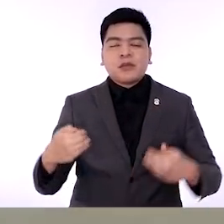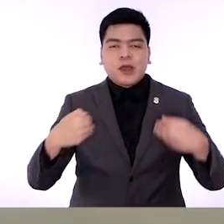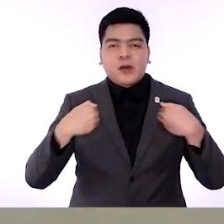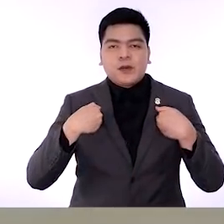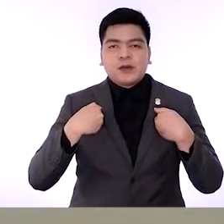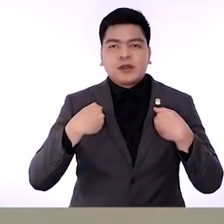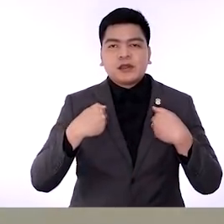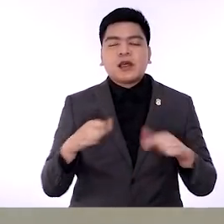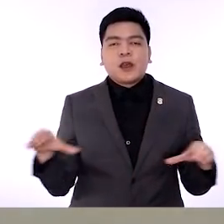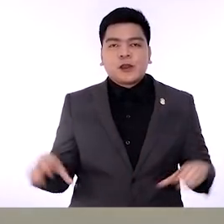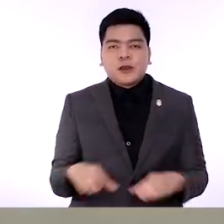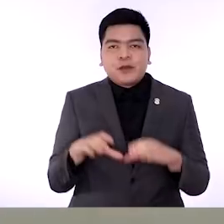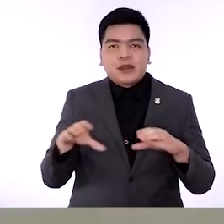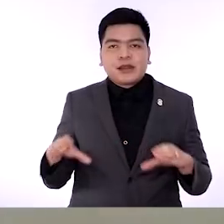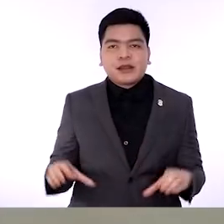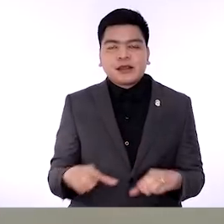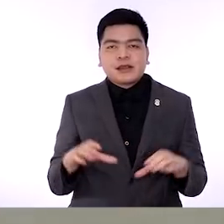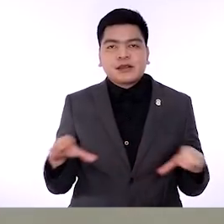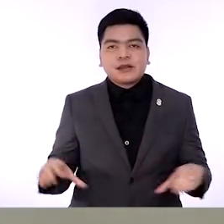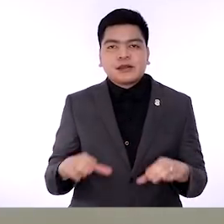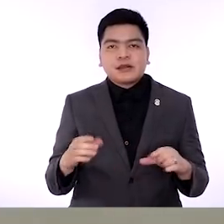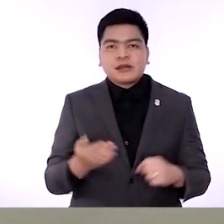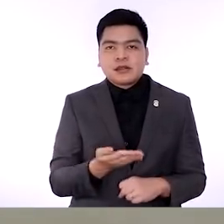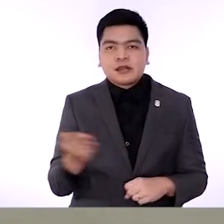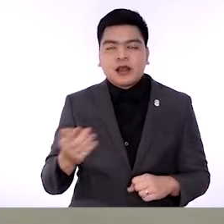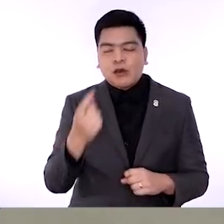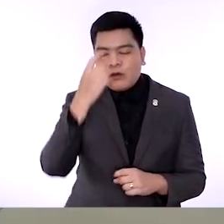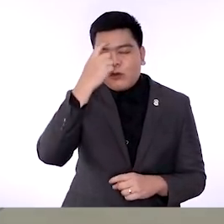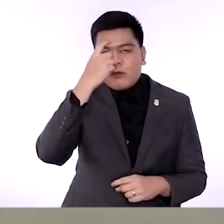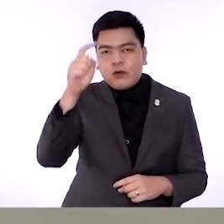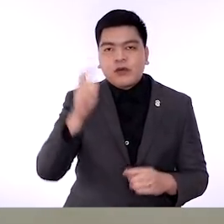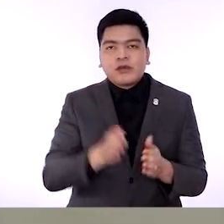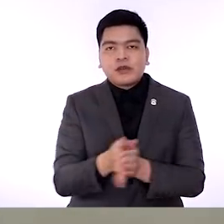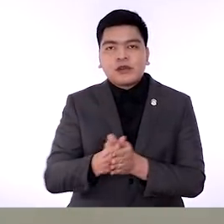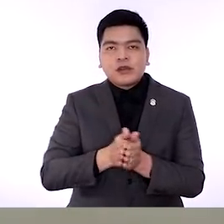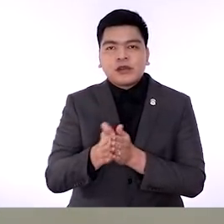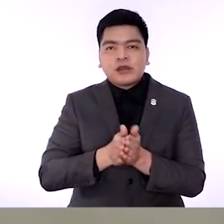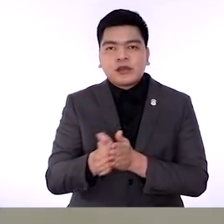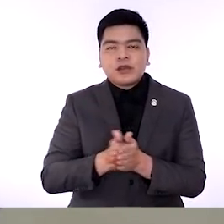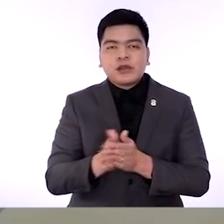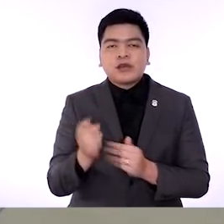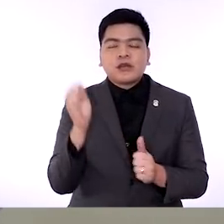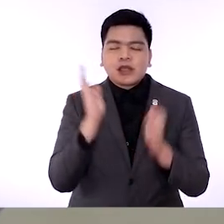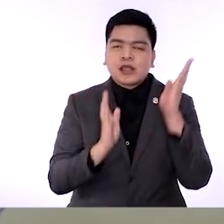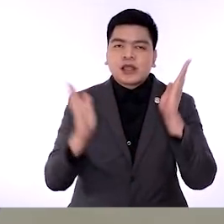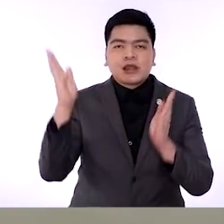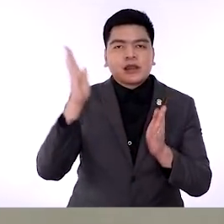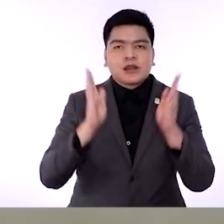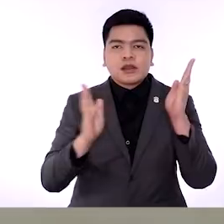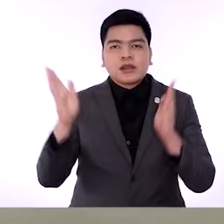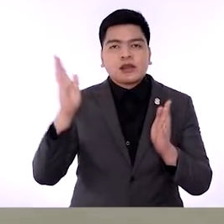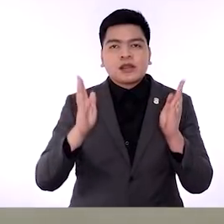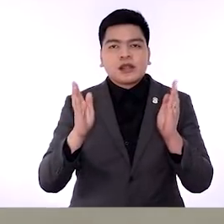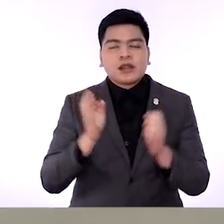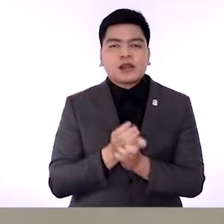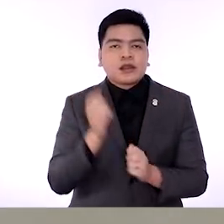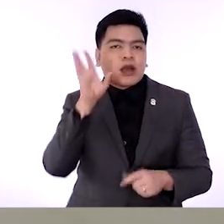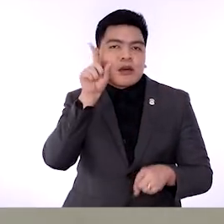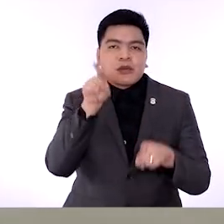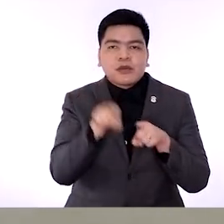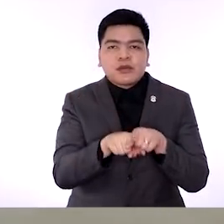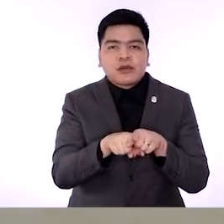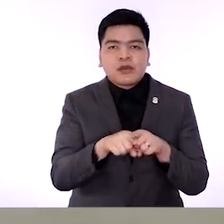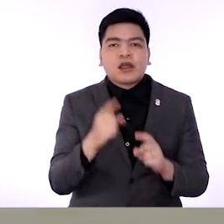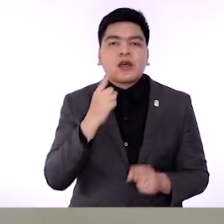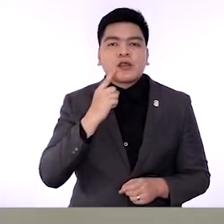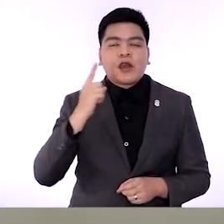mayroong ganitong aktibidad na sa lalong ikasisigla ng mga paglilingkod ng mga kapatid